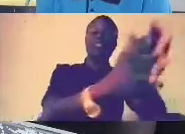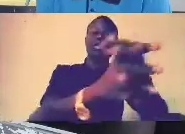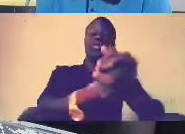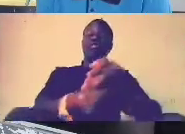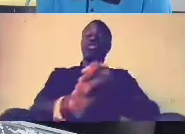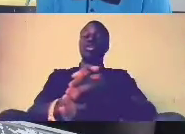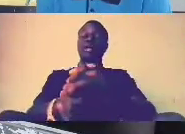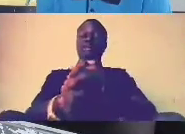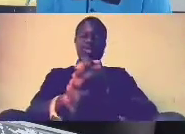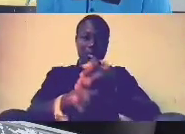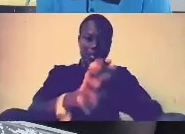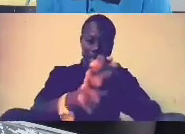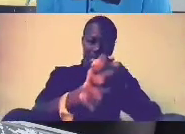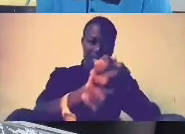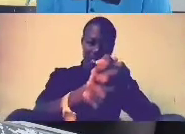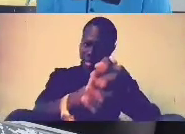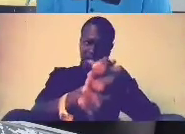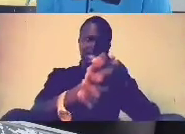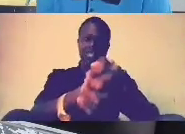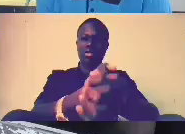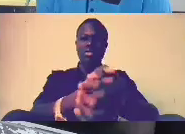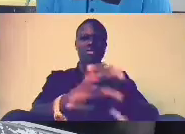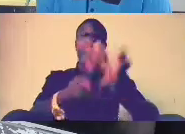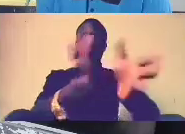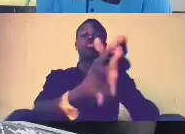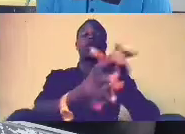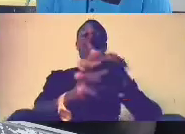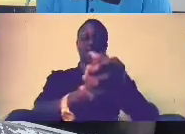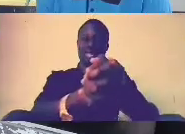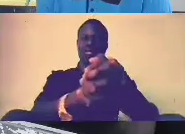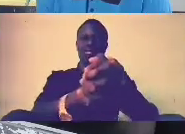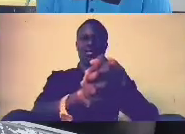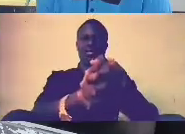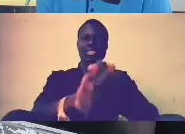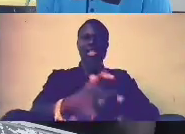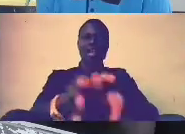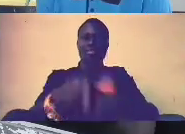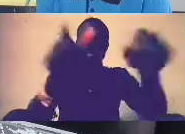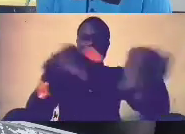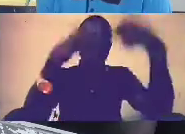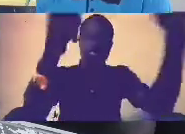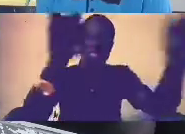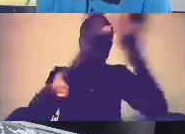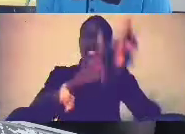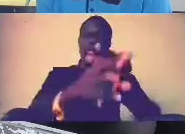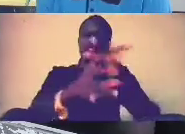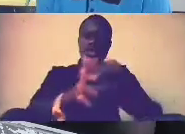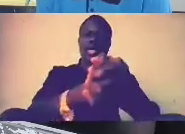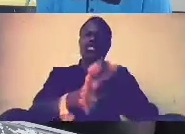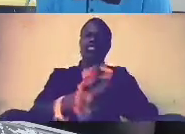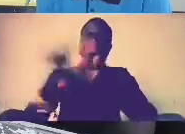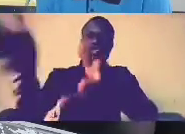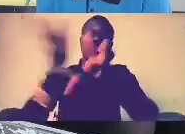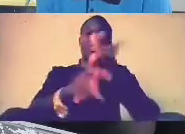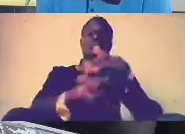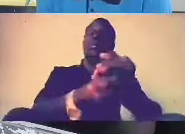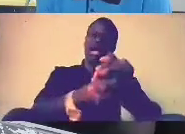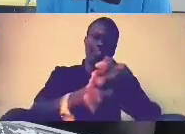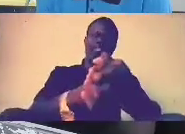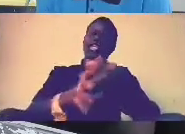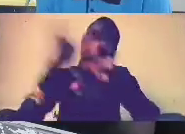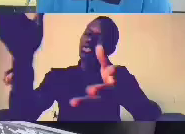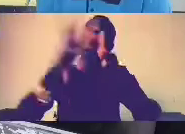y arriver, mais je ne parviens pas. Là, toi tu as menti. Il y a encore un potentiel en toi que tu peux